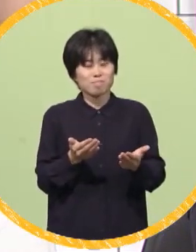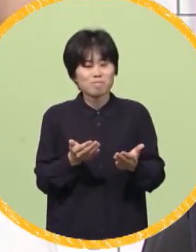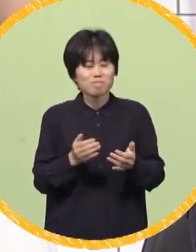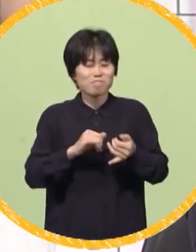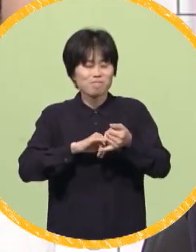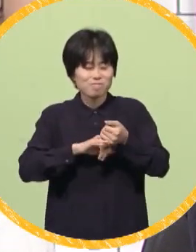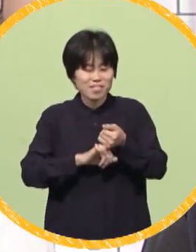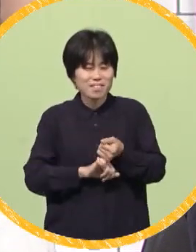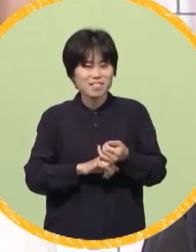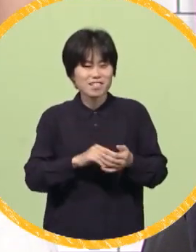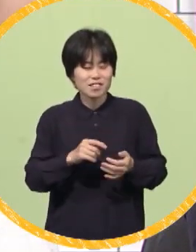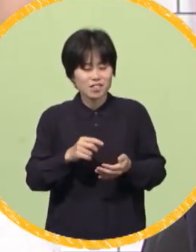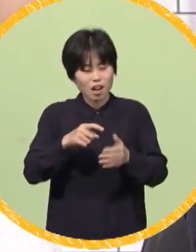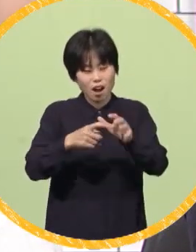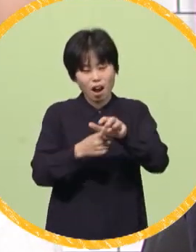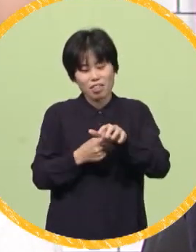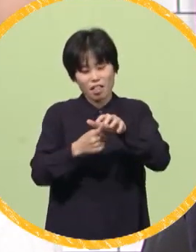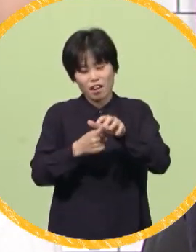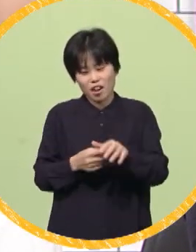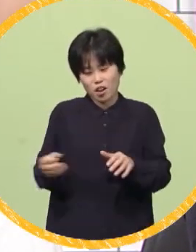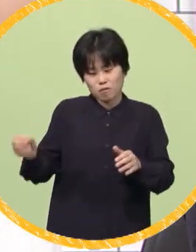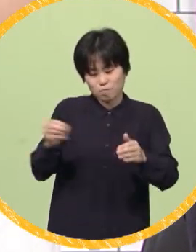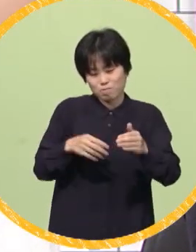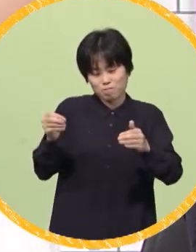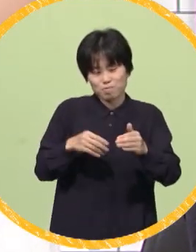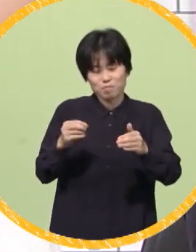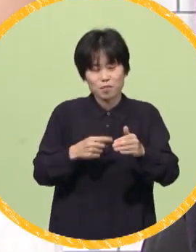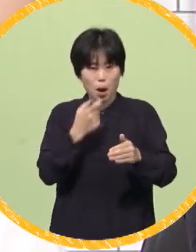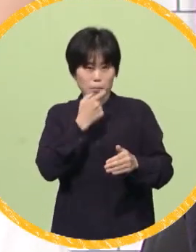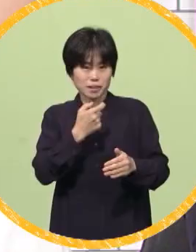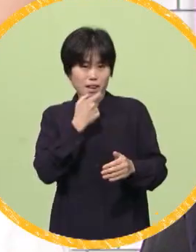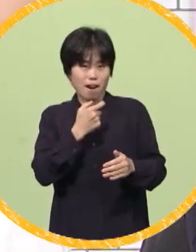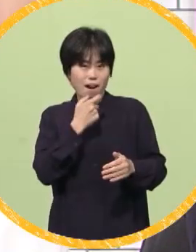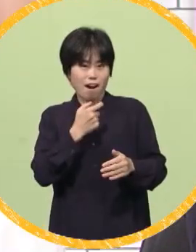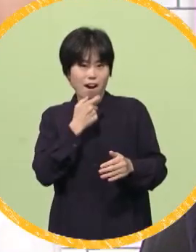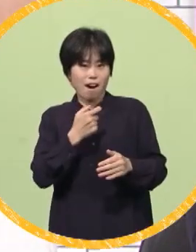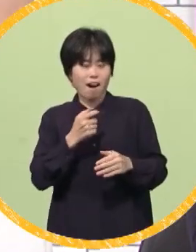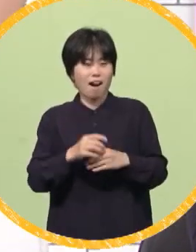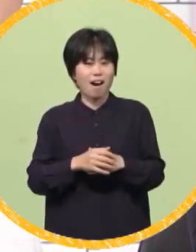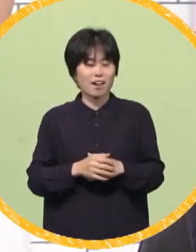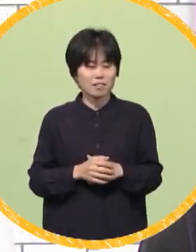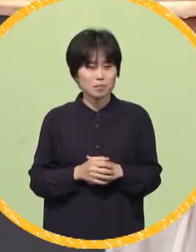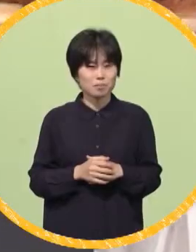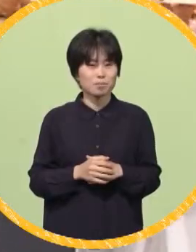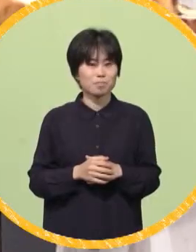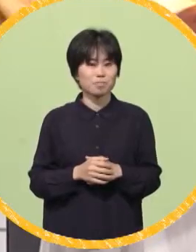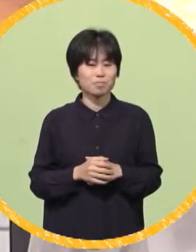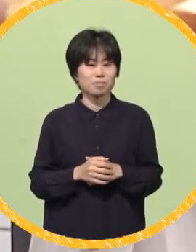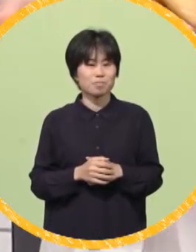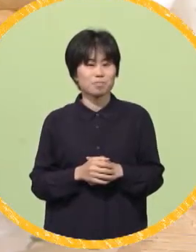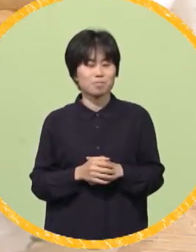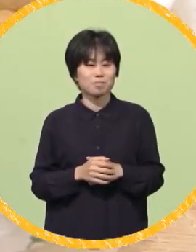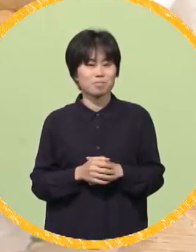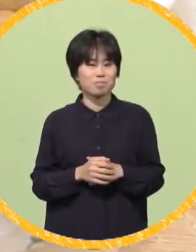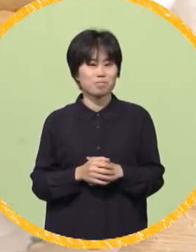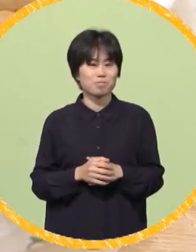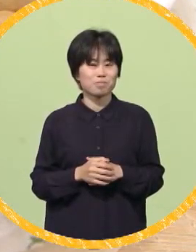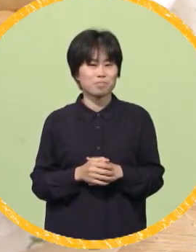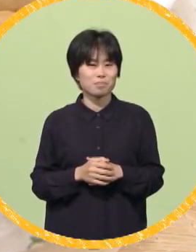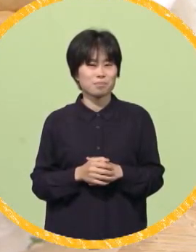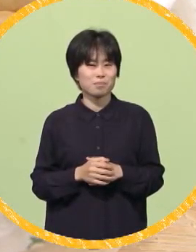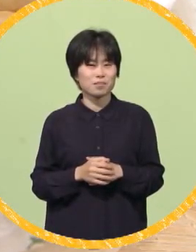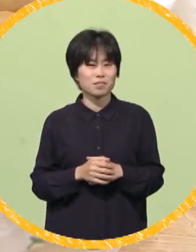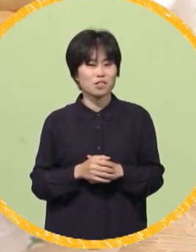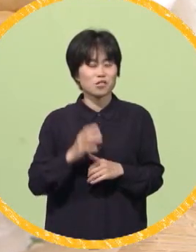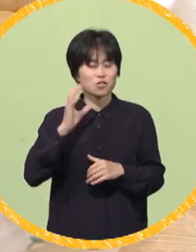ひ、あそこの畑で採れた、 ピザ、 そうです、そうです、野菜がたっぷり乗ったピッツァ、 ボリューミーですね。 すごい、